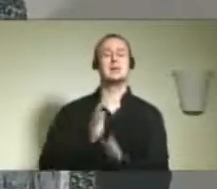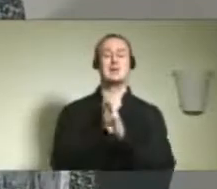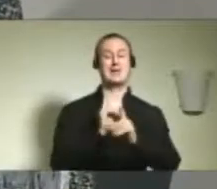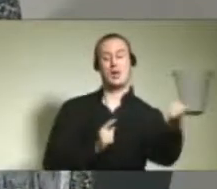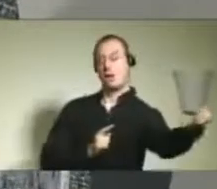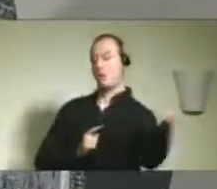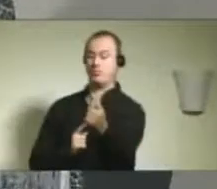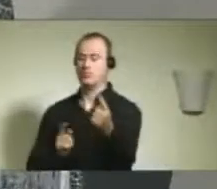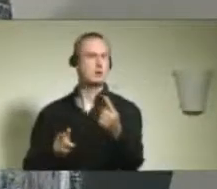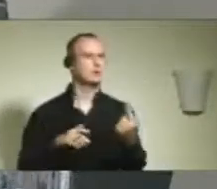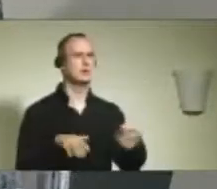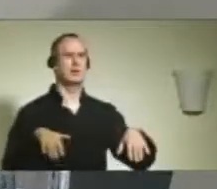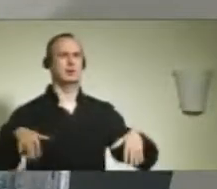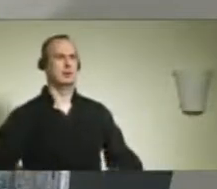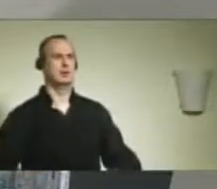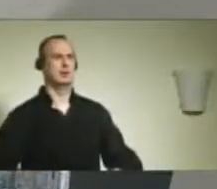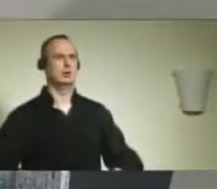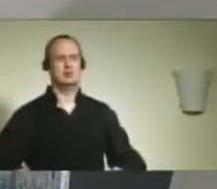temps que faire leur travail.